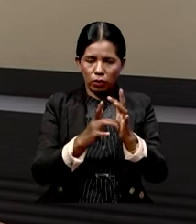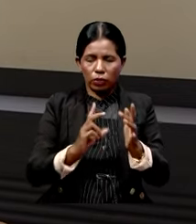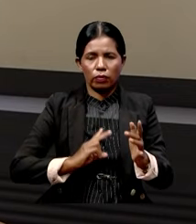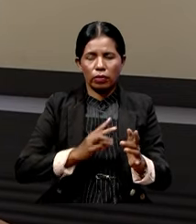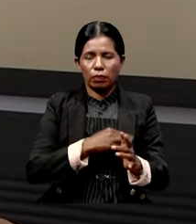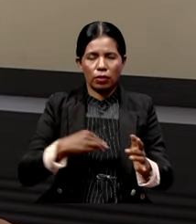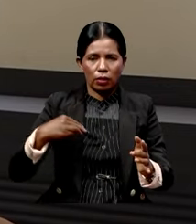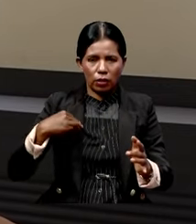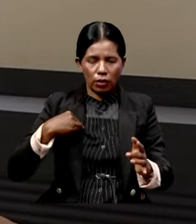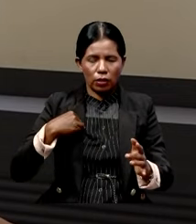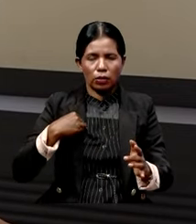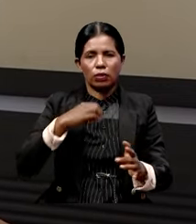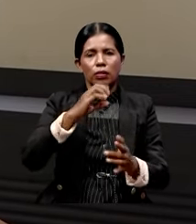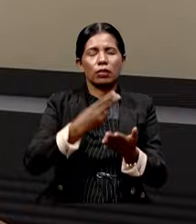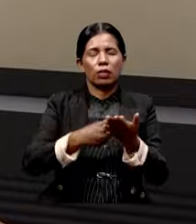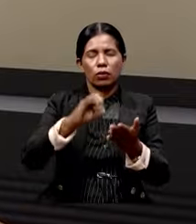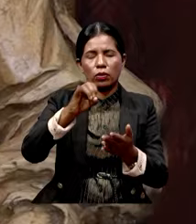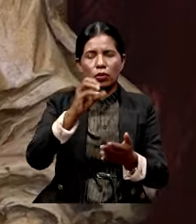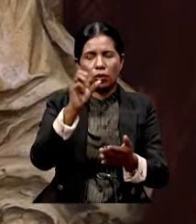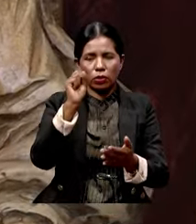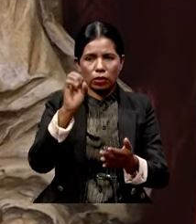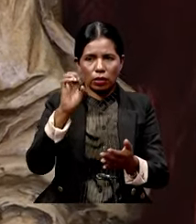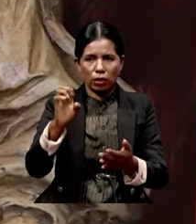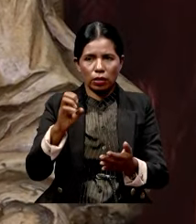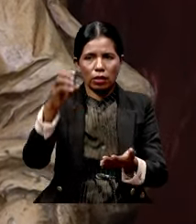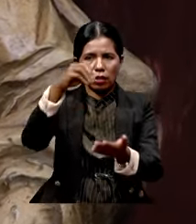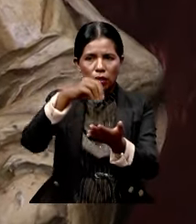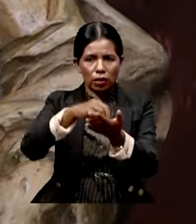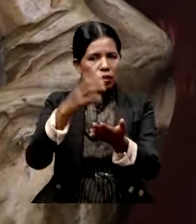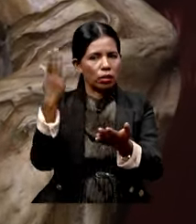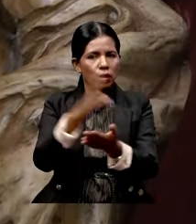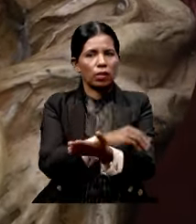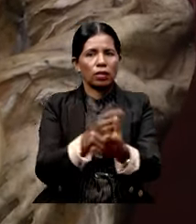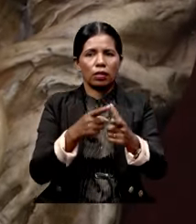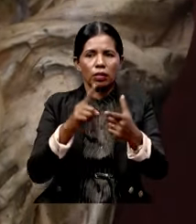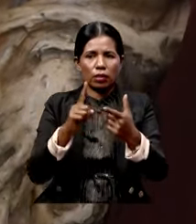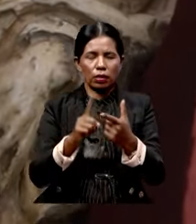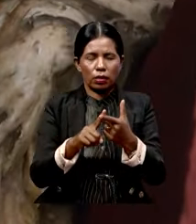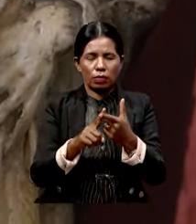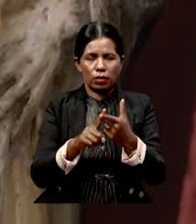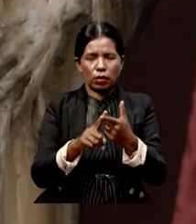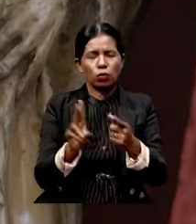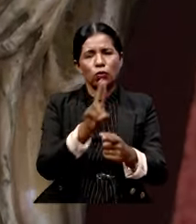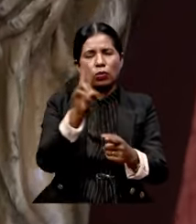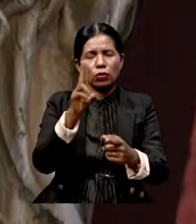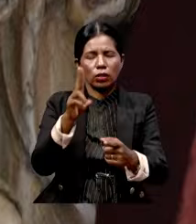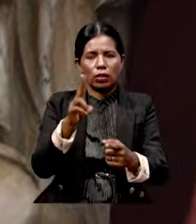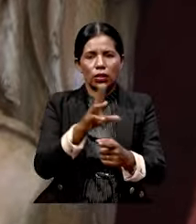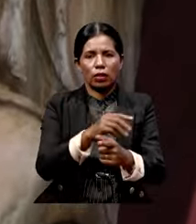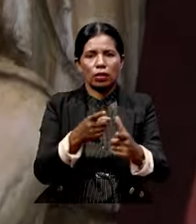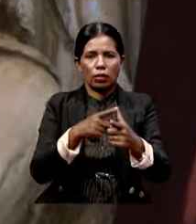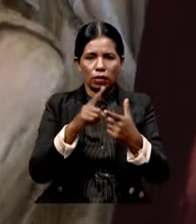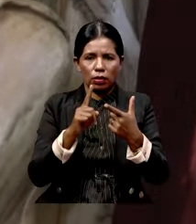Yosef. Dan itu dimasukkan di dalam kotak yang kayu, yang tua, yang pintunya